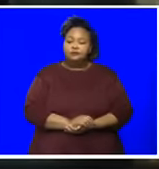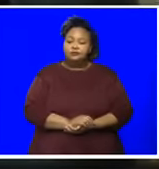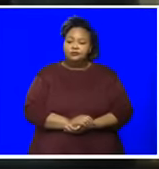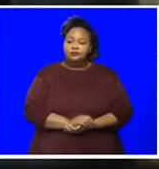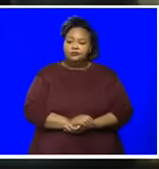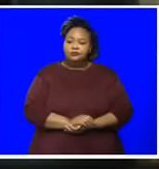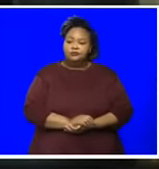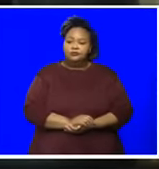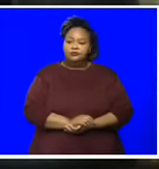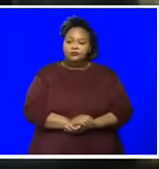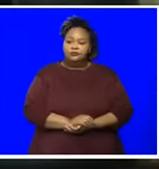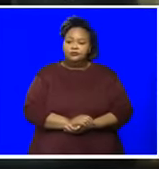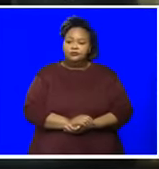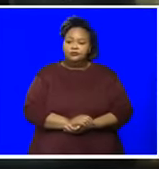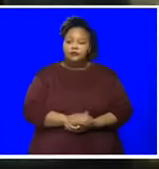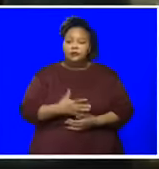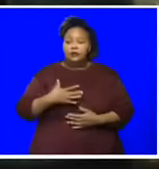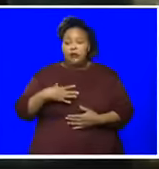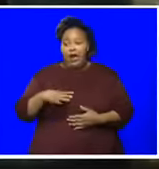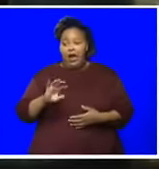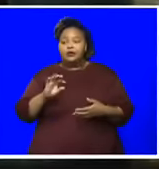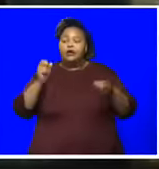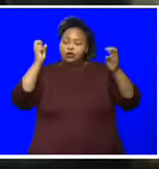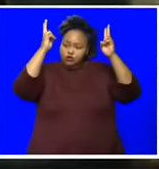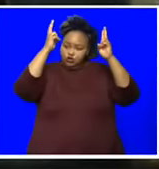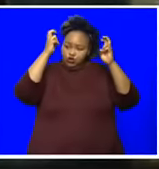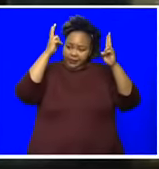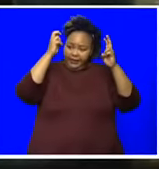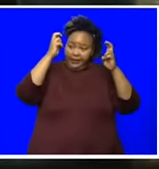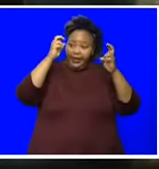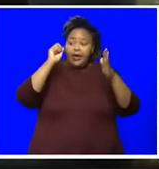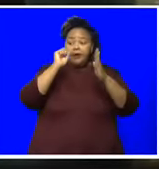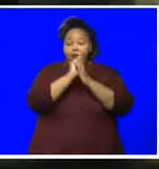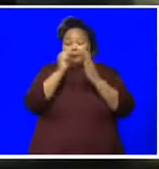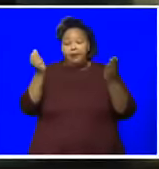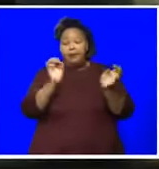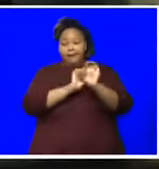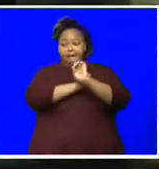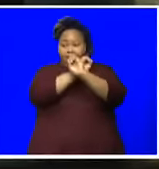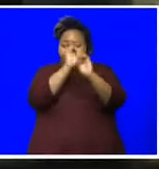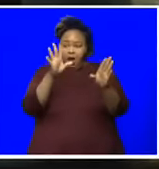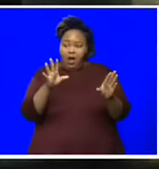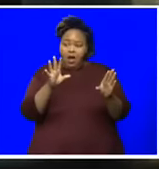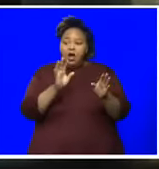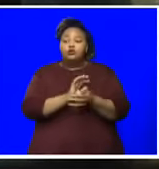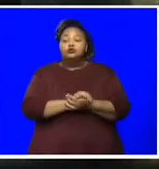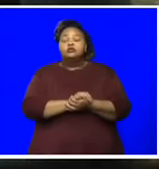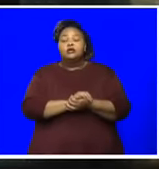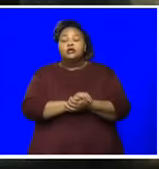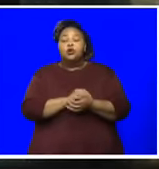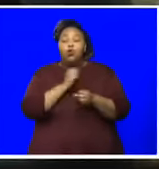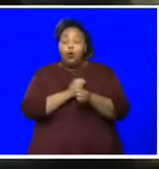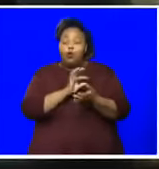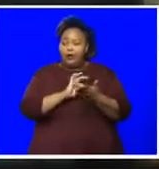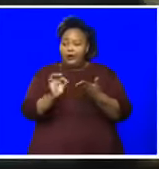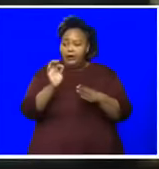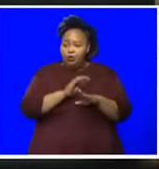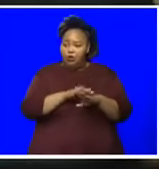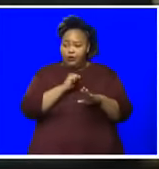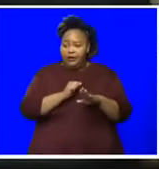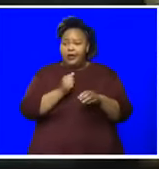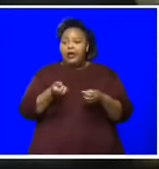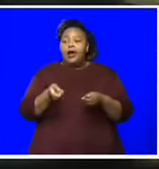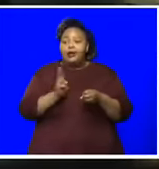timbo tingasebenzi kahle Eswatini labasi-approach-ile che basikhulumisa ngayo indzaba ye-exponent nayo le nkampani lethethe over